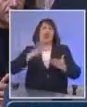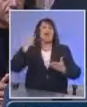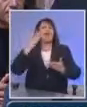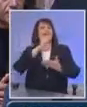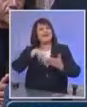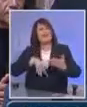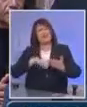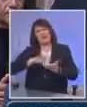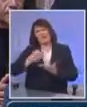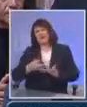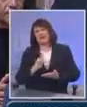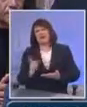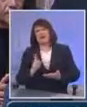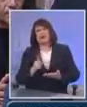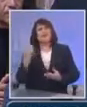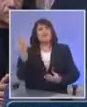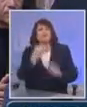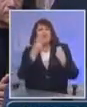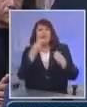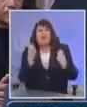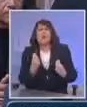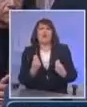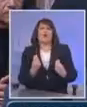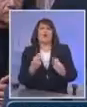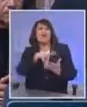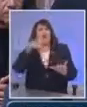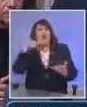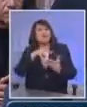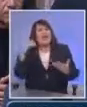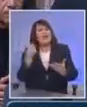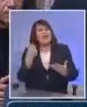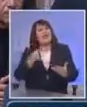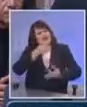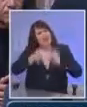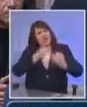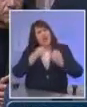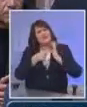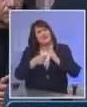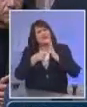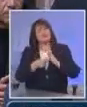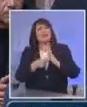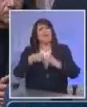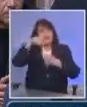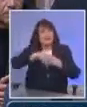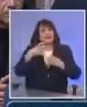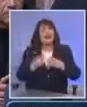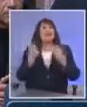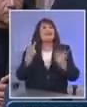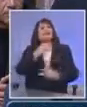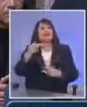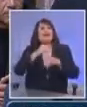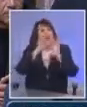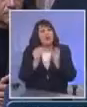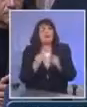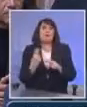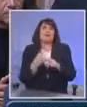του ανεπαναλήπτου κάλους και της νοηματικής τους πυκνότητας, καθώς και της ενέργειας και βαθυσιμίας τους. Πιστεύουμε